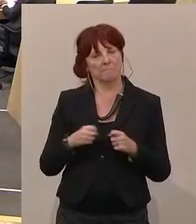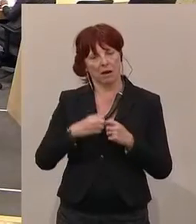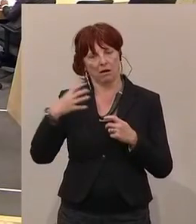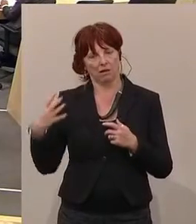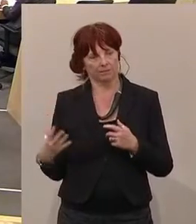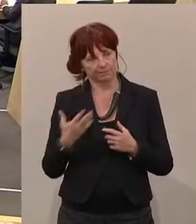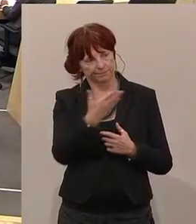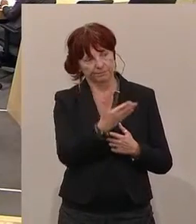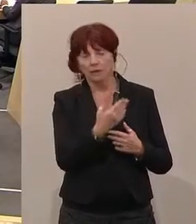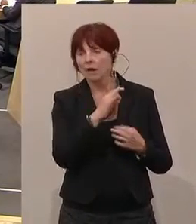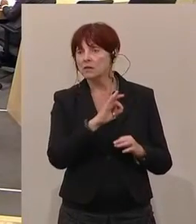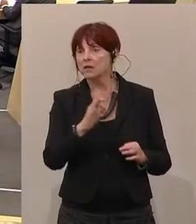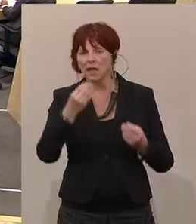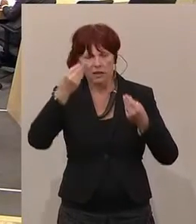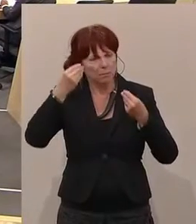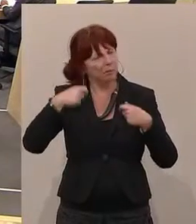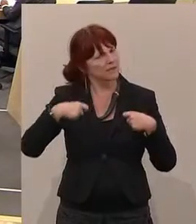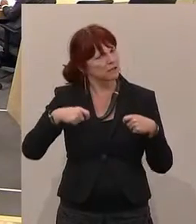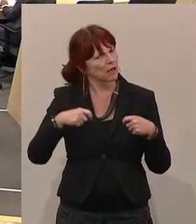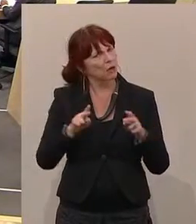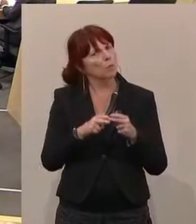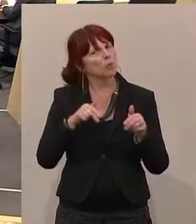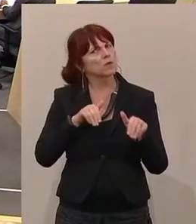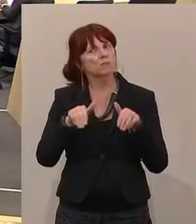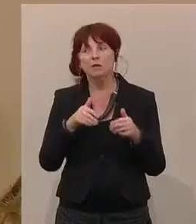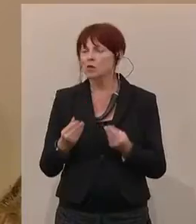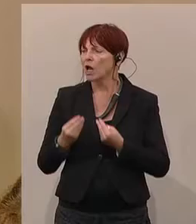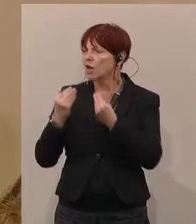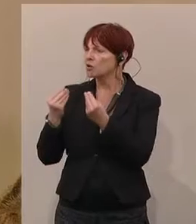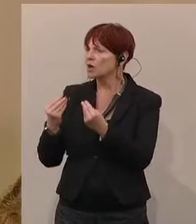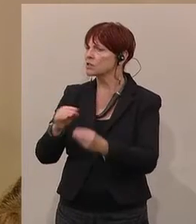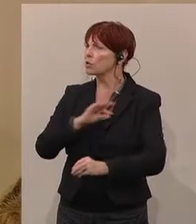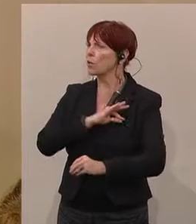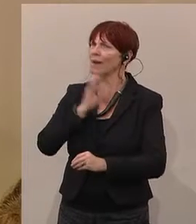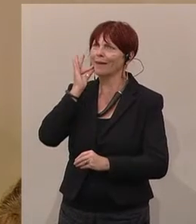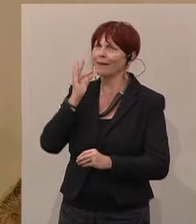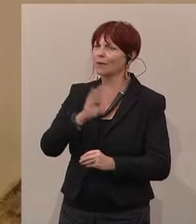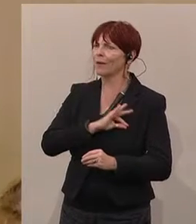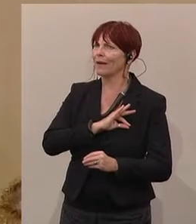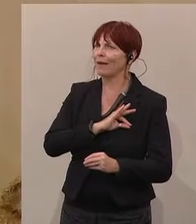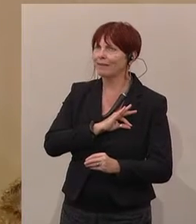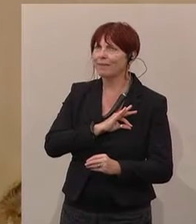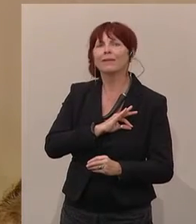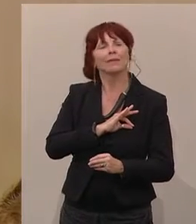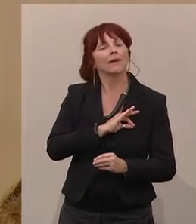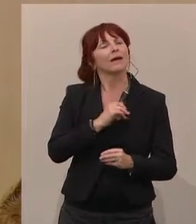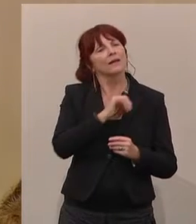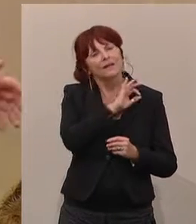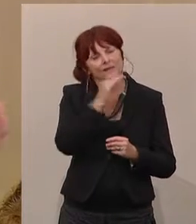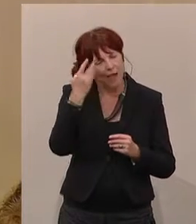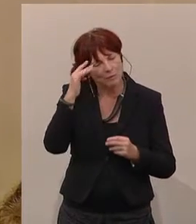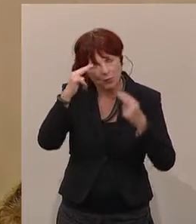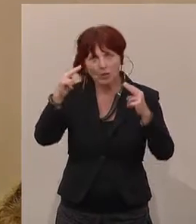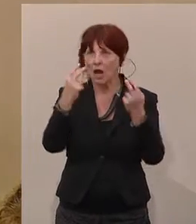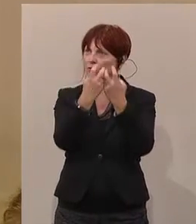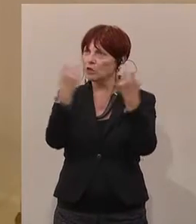Und am Wort Volker Reifenberger von der FPÖ. Sehr geehrte Damen und Herren auf der Tribüne und zu Hause vor den Bildschirmen. Am